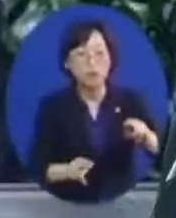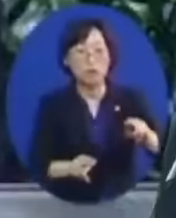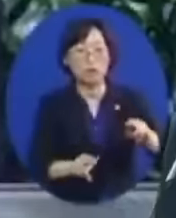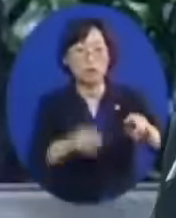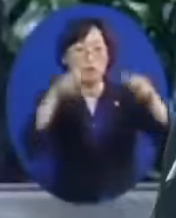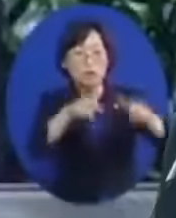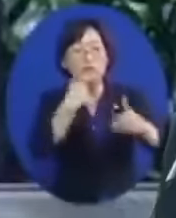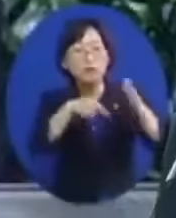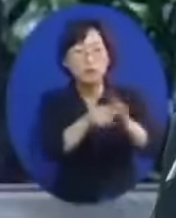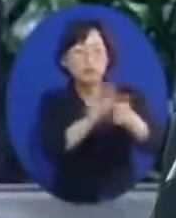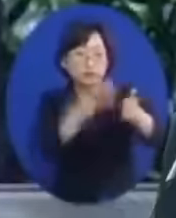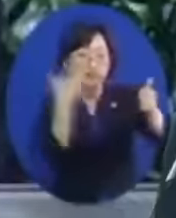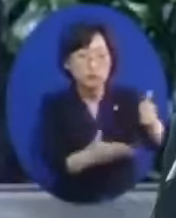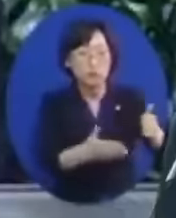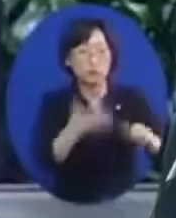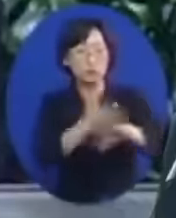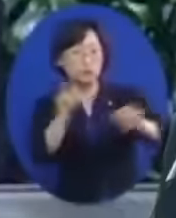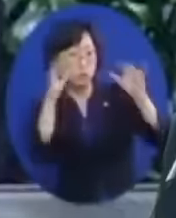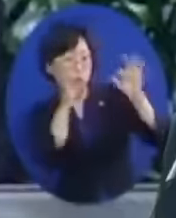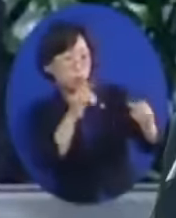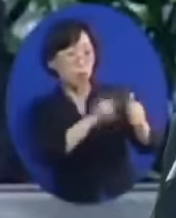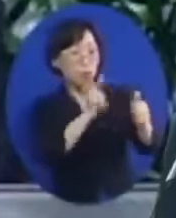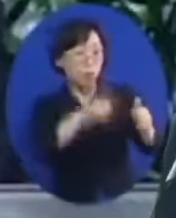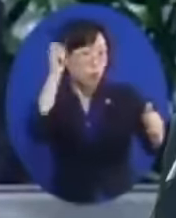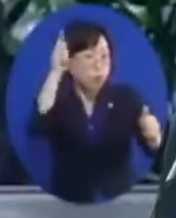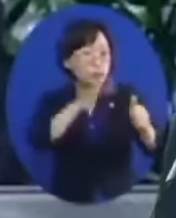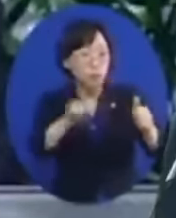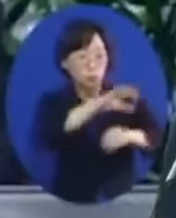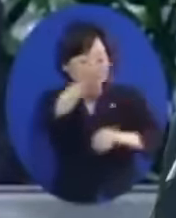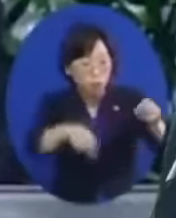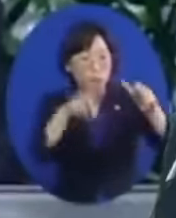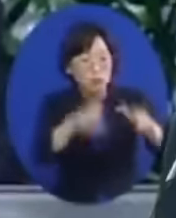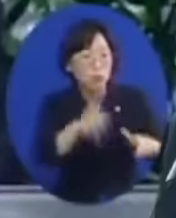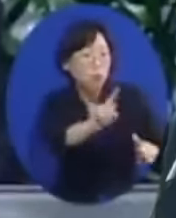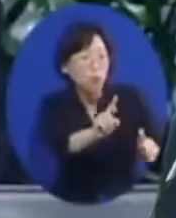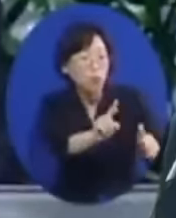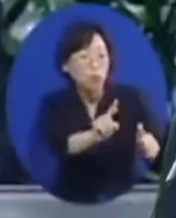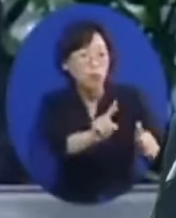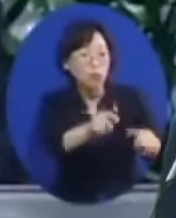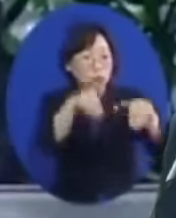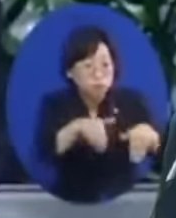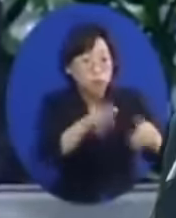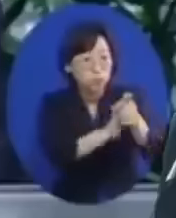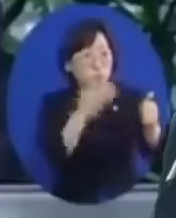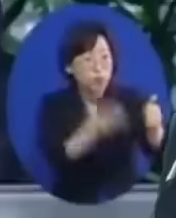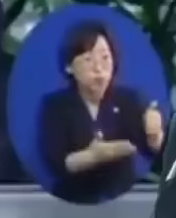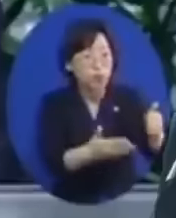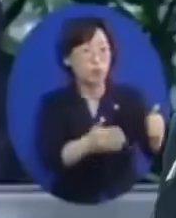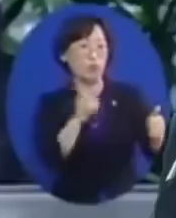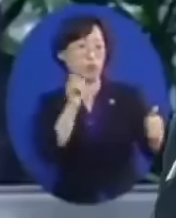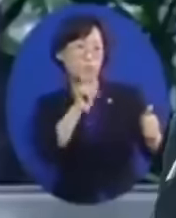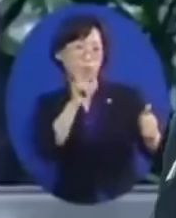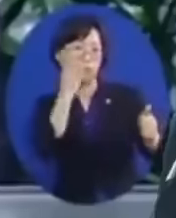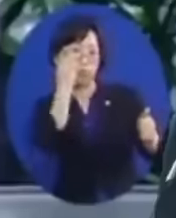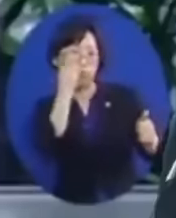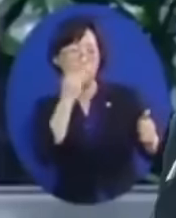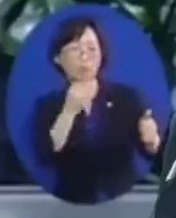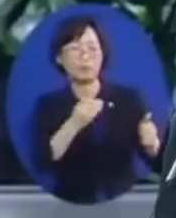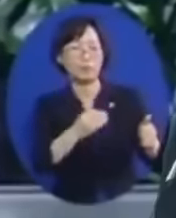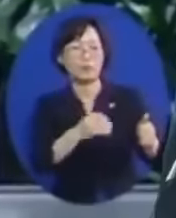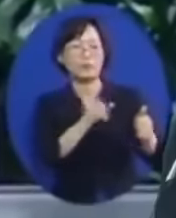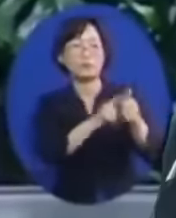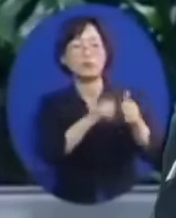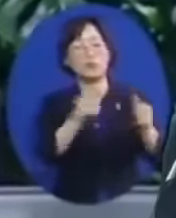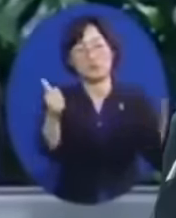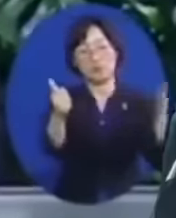했습니다. 당신같이 훌륭한 교수가 교수직을 버리고 장애인 도우미로 나가다니 그런 일이 있을 수가 있느냐. 헨리 나우에는